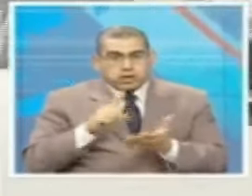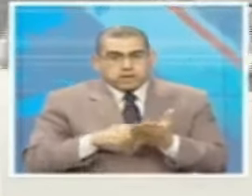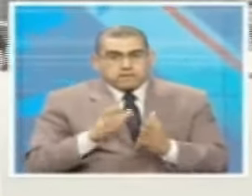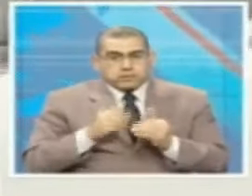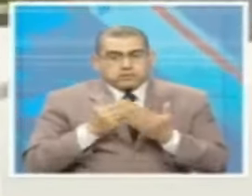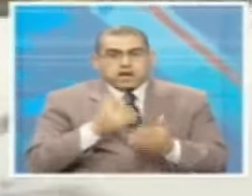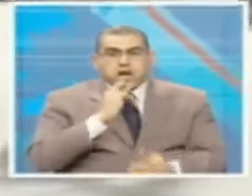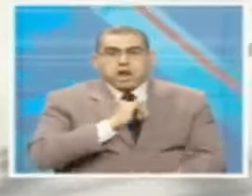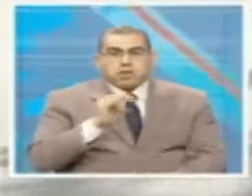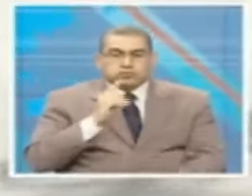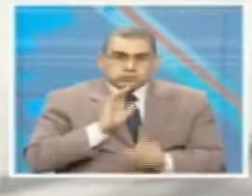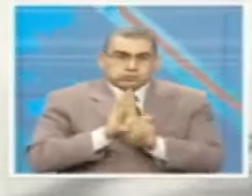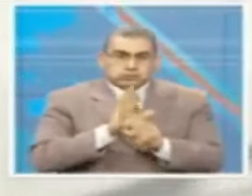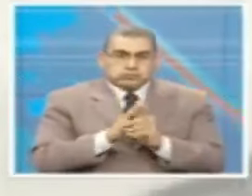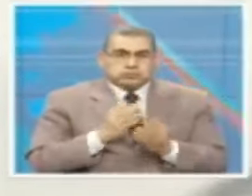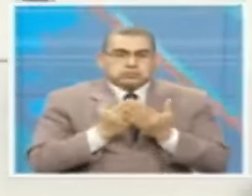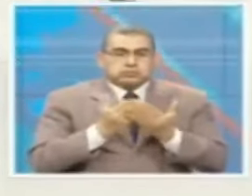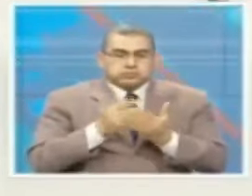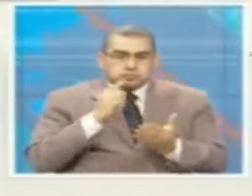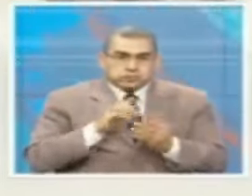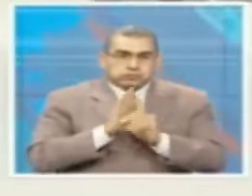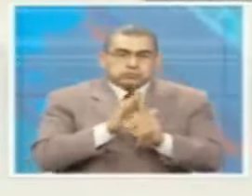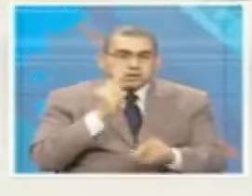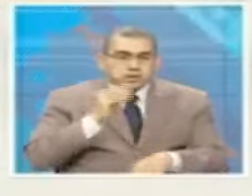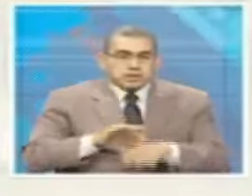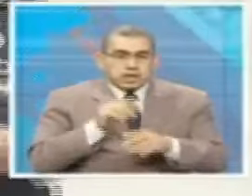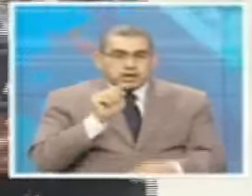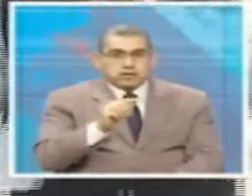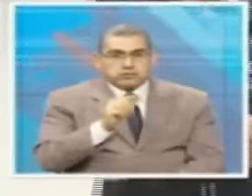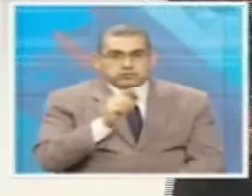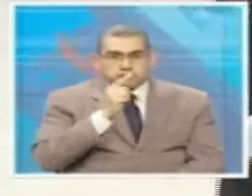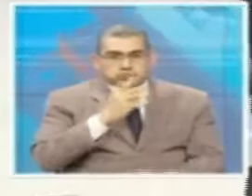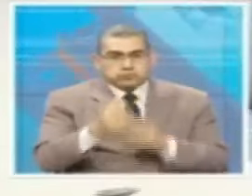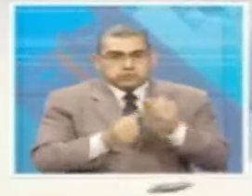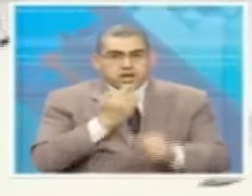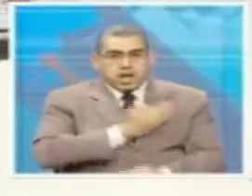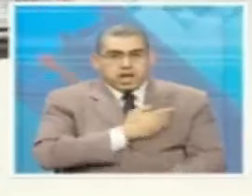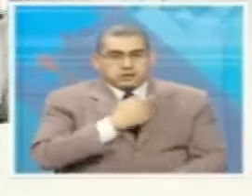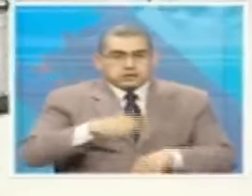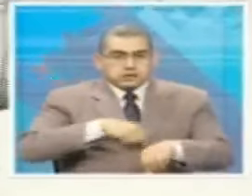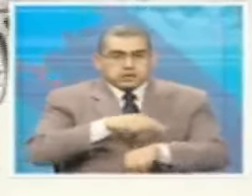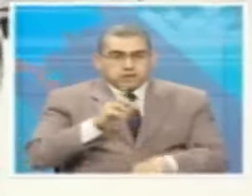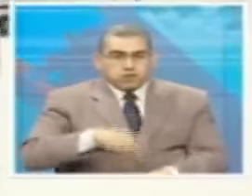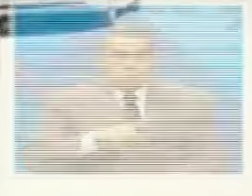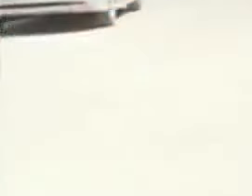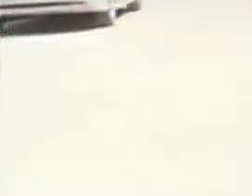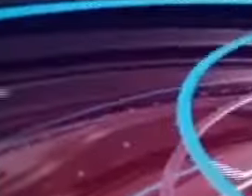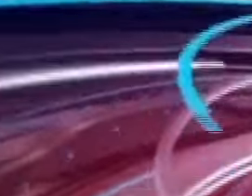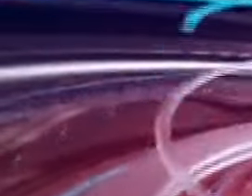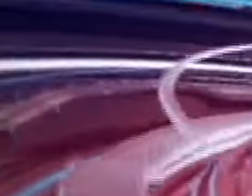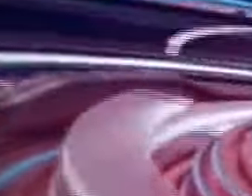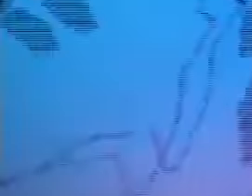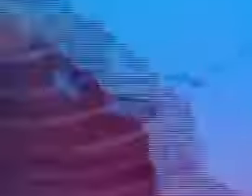دائما يعني تقدم كافه اوجه الدعم الانساني والاغاثي لقطاع غزه على مدار اليوم.